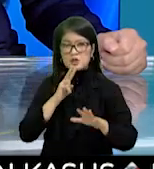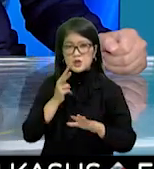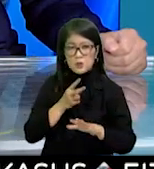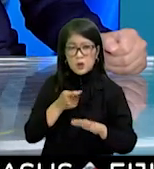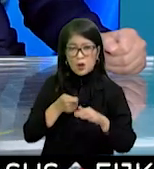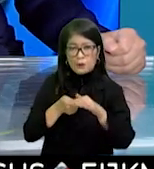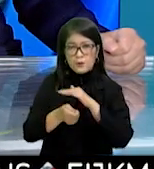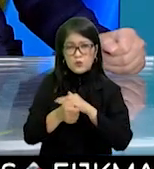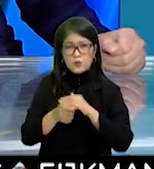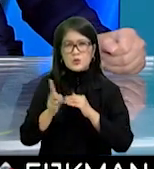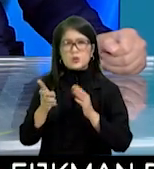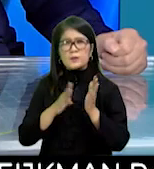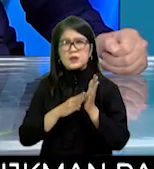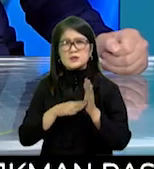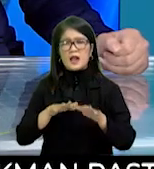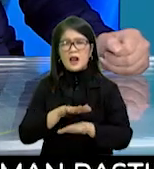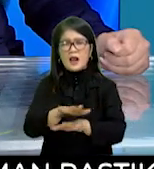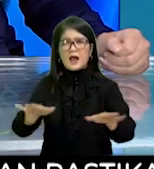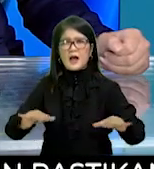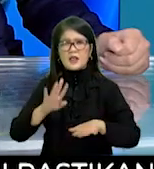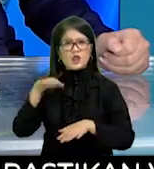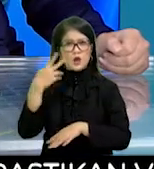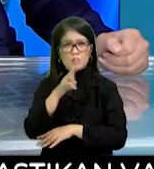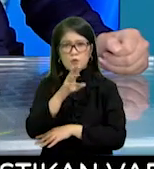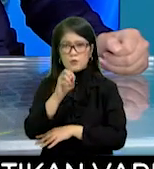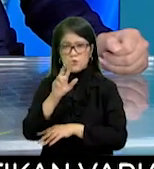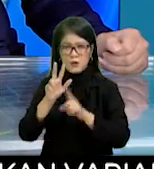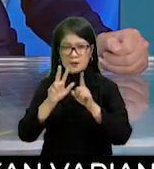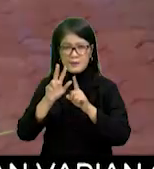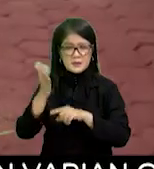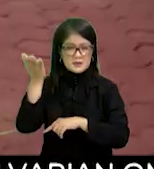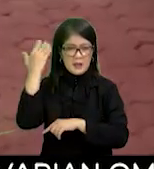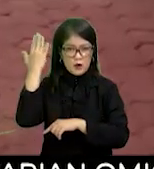sengketa lahan yang terjadi sejak tahun 2018 silam.